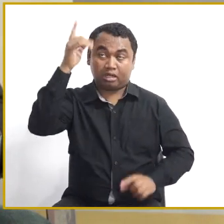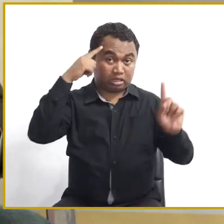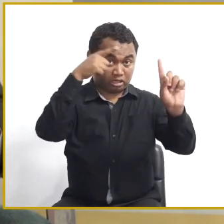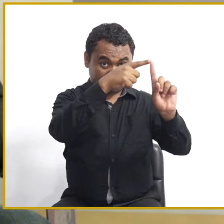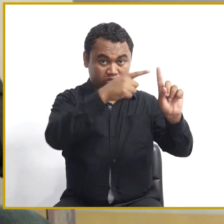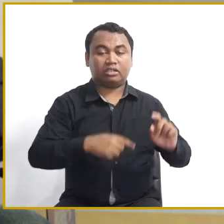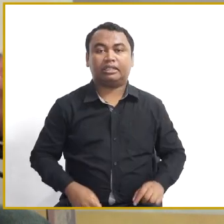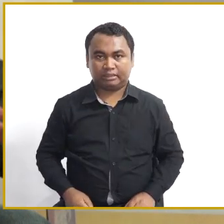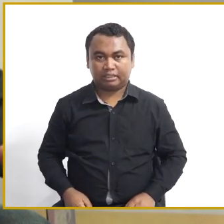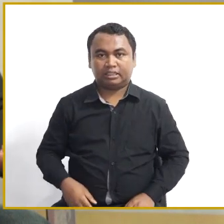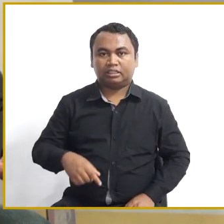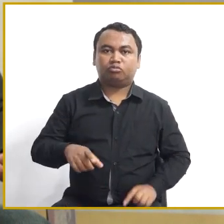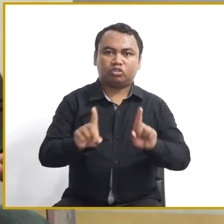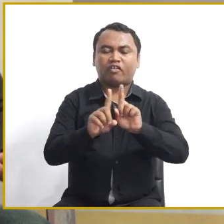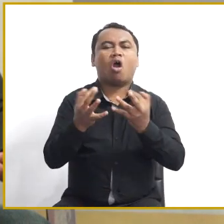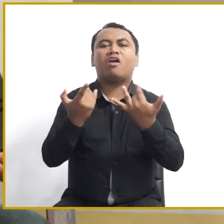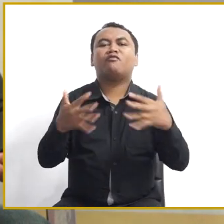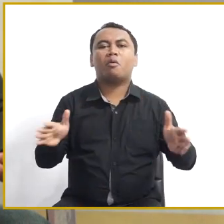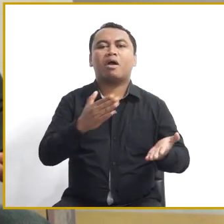hafahana manatanteraka an'le vino?